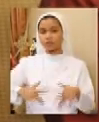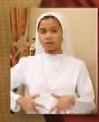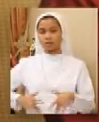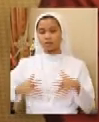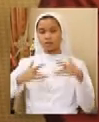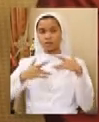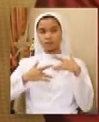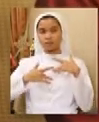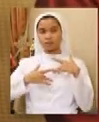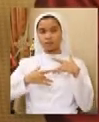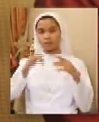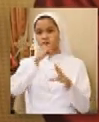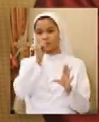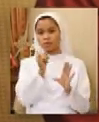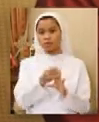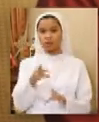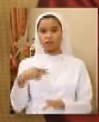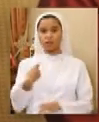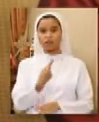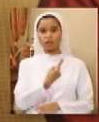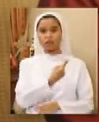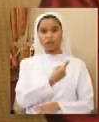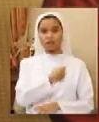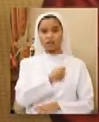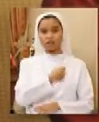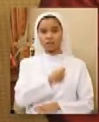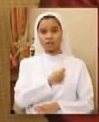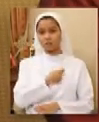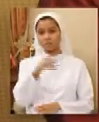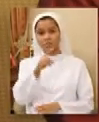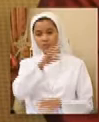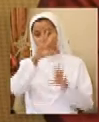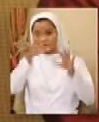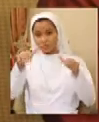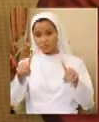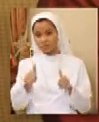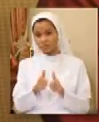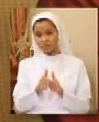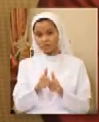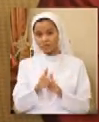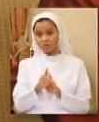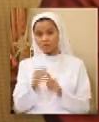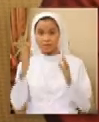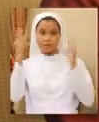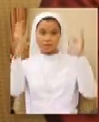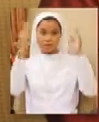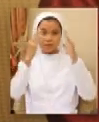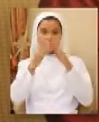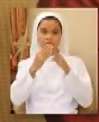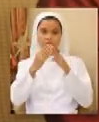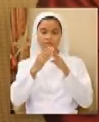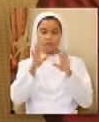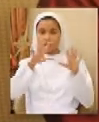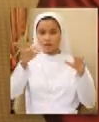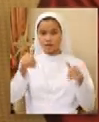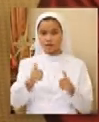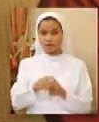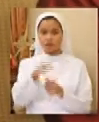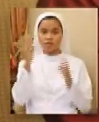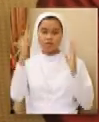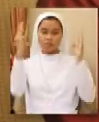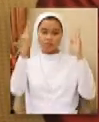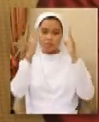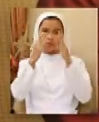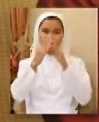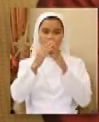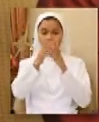saindang buhay. Iba na ninduluwat kami sa samuyang pangugumusta sa masunod na simana. Ang samuyang